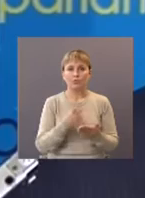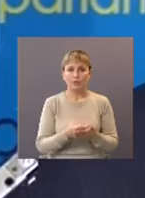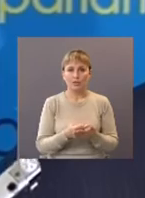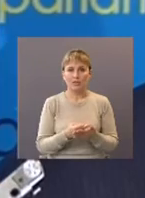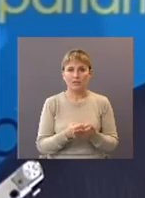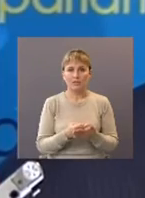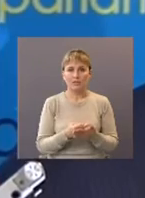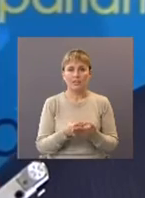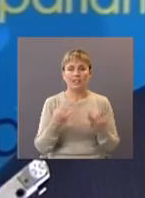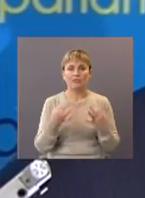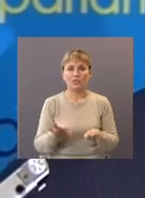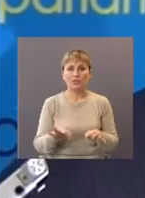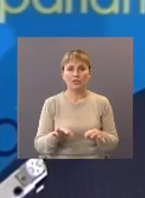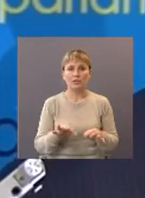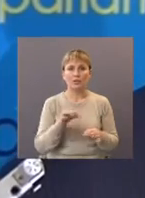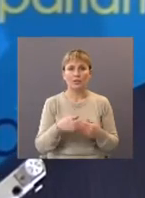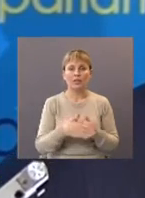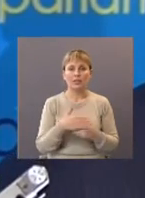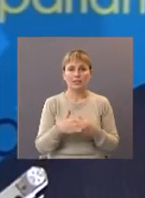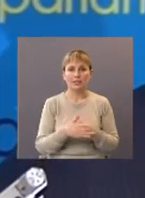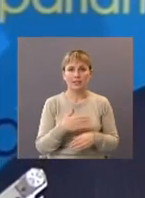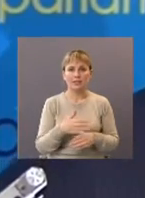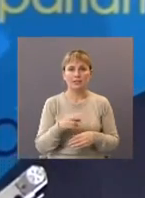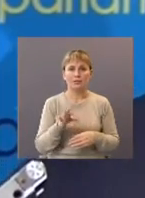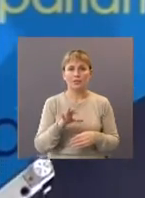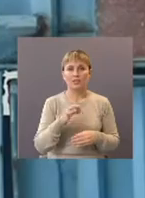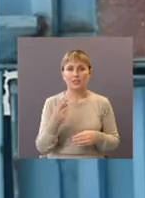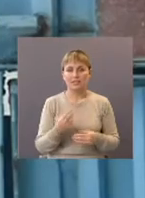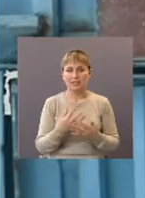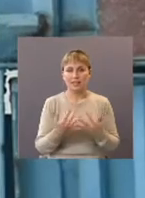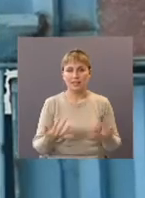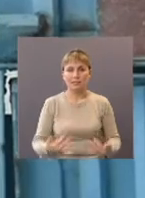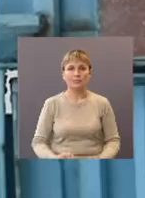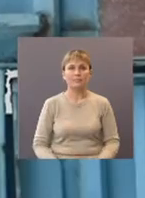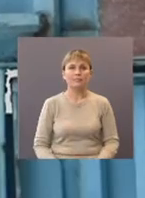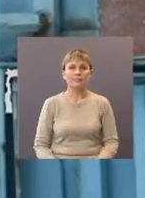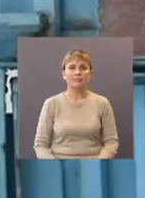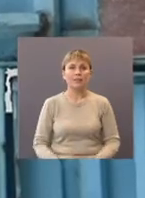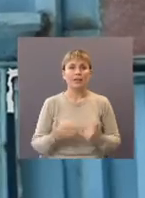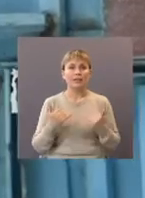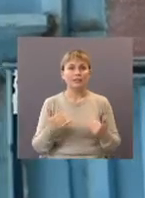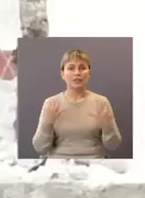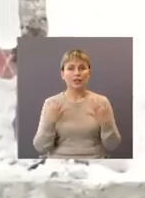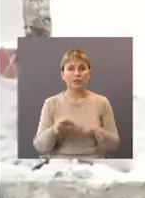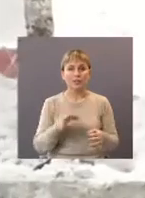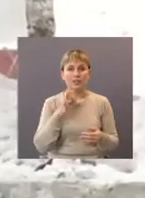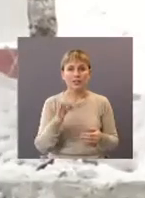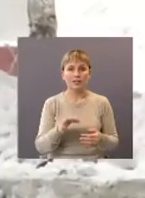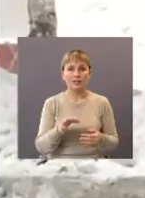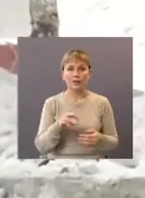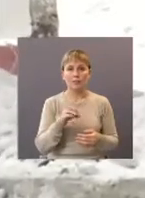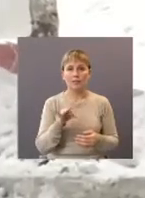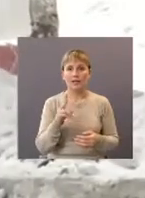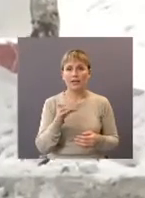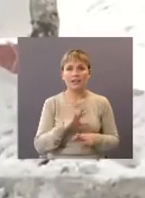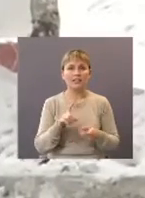предусматривается освобождение их от наказания по социально уязвимым. Нынешняя амнистия, подчеркнул Меркель, не